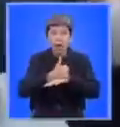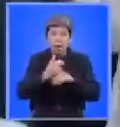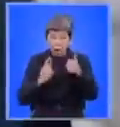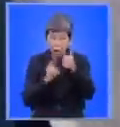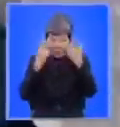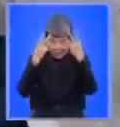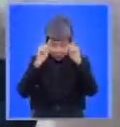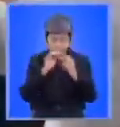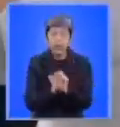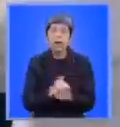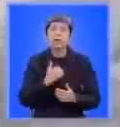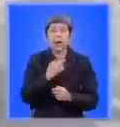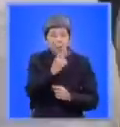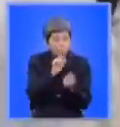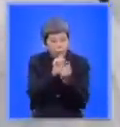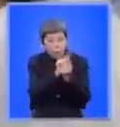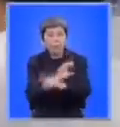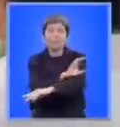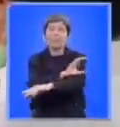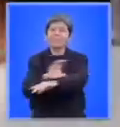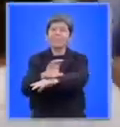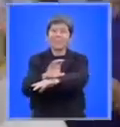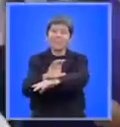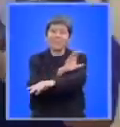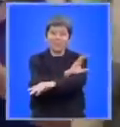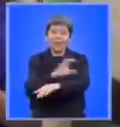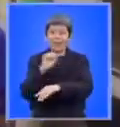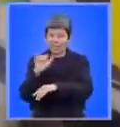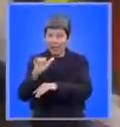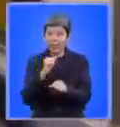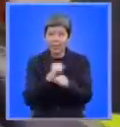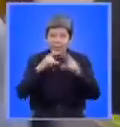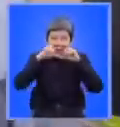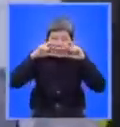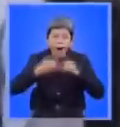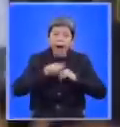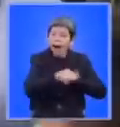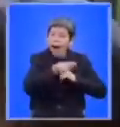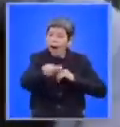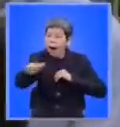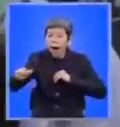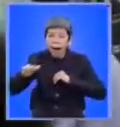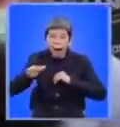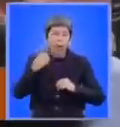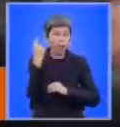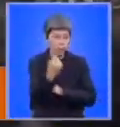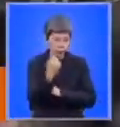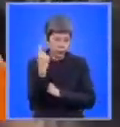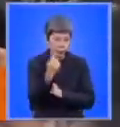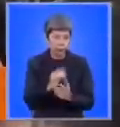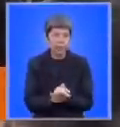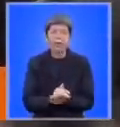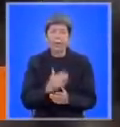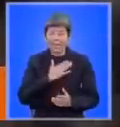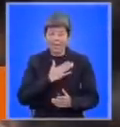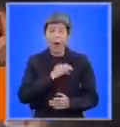ทรวงสาธารณสุขได้ลงพื้นที่บริเวณสถานีรถไฟฟ้า BTS สยามเพื่อแจกหน้ากากอนามัยให้กับประชาชนและนักท่องเที่ยวโดยอนุทิน